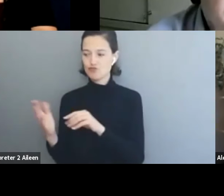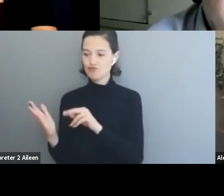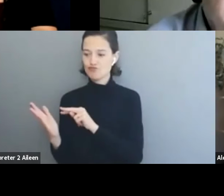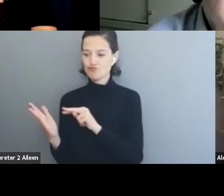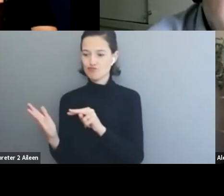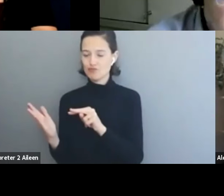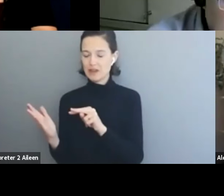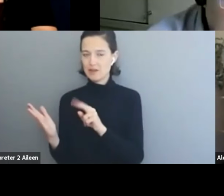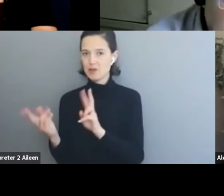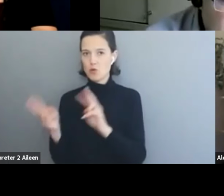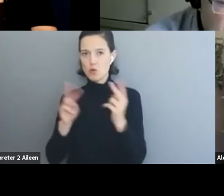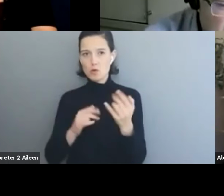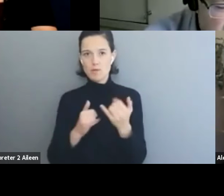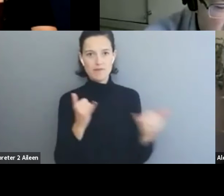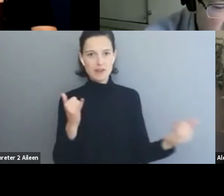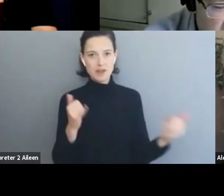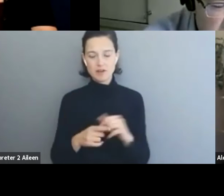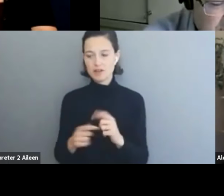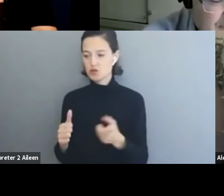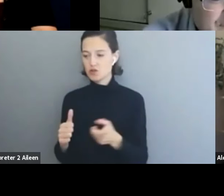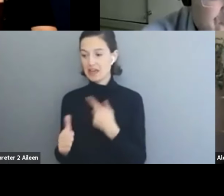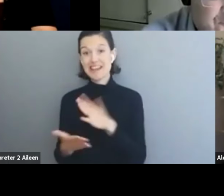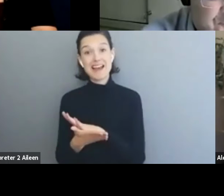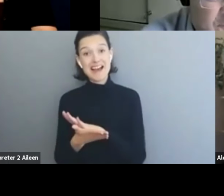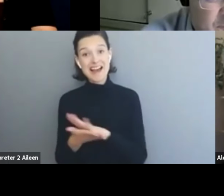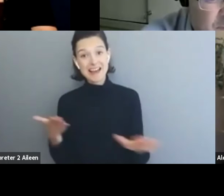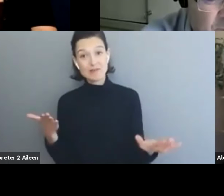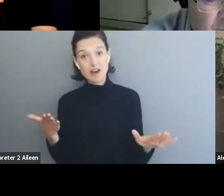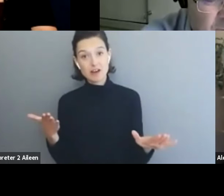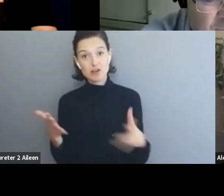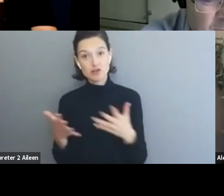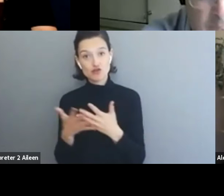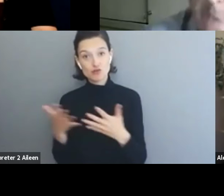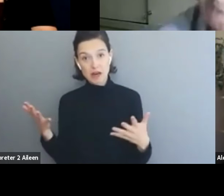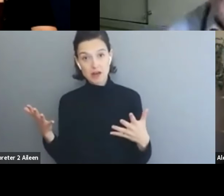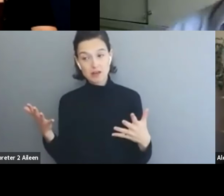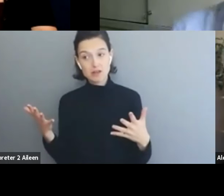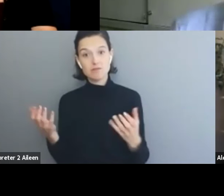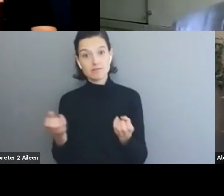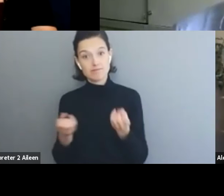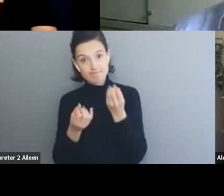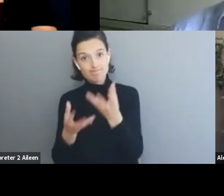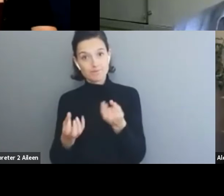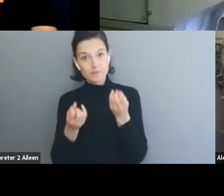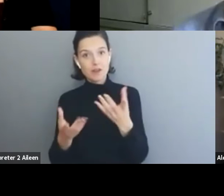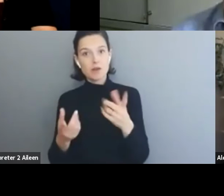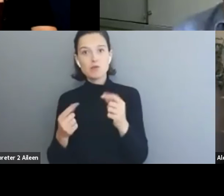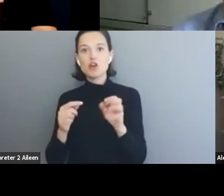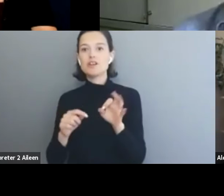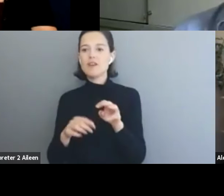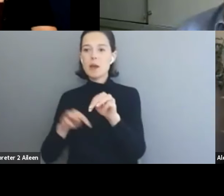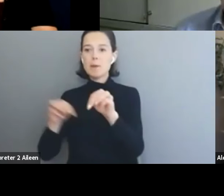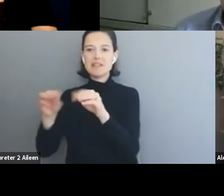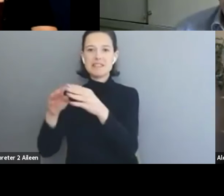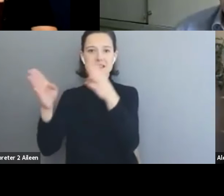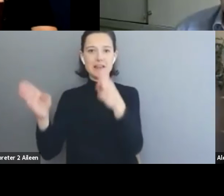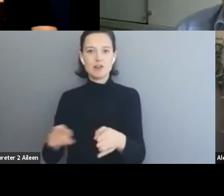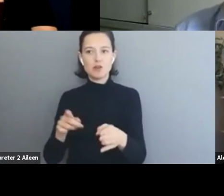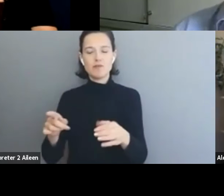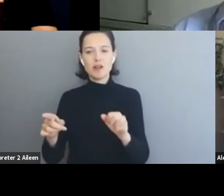Sprache gesprochen, wir haben über einfache Sprache gesprochen, und das war für ein richtiger Mehrgewinn oder Mehrwert sozusagen, zu sehen, naja,